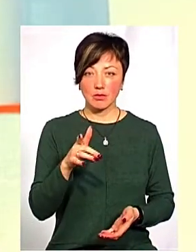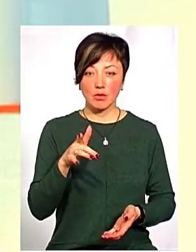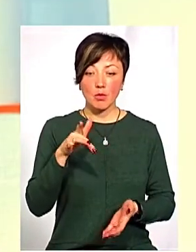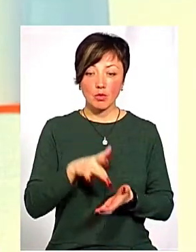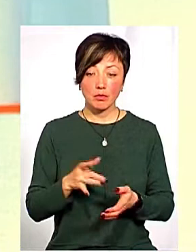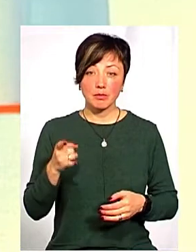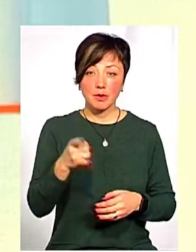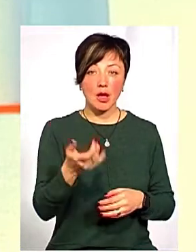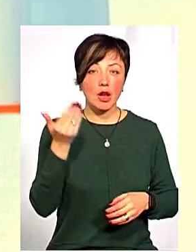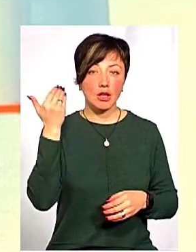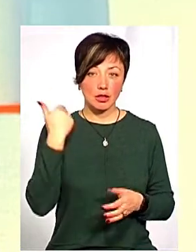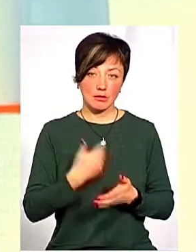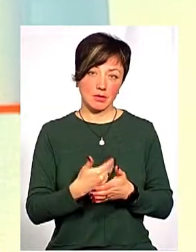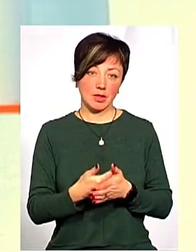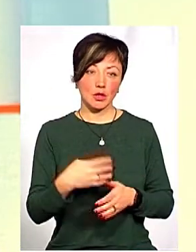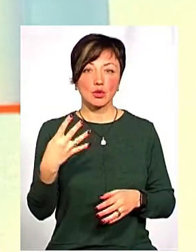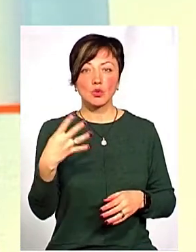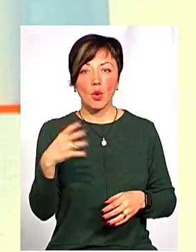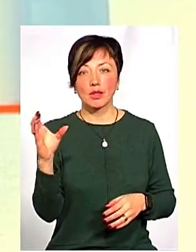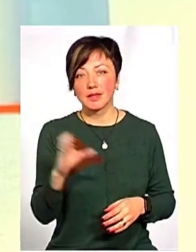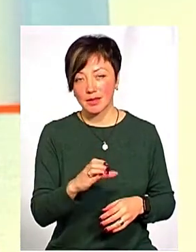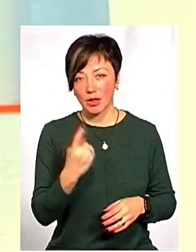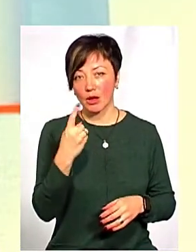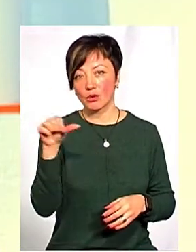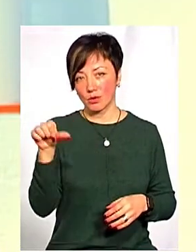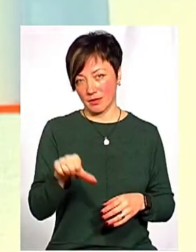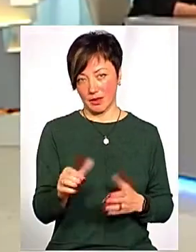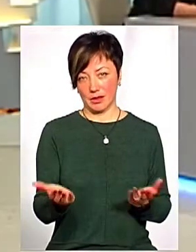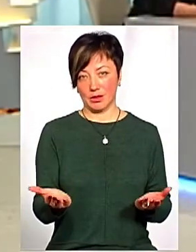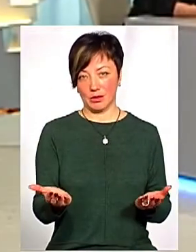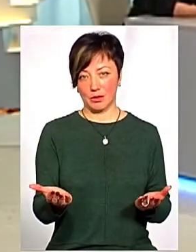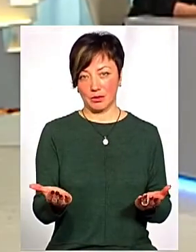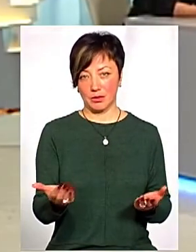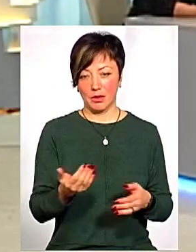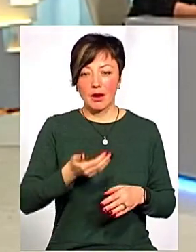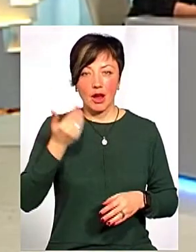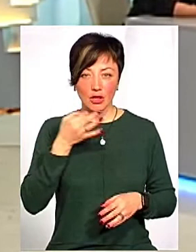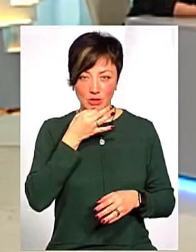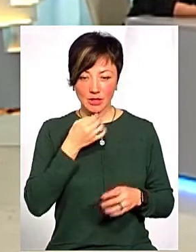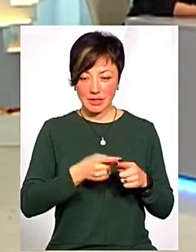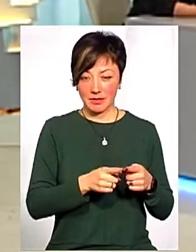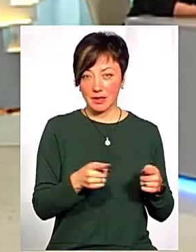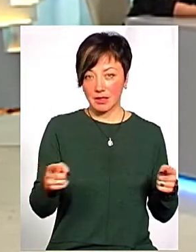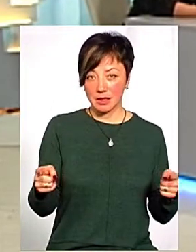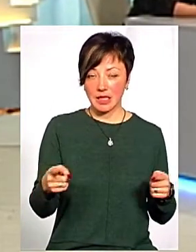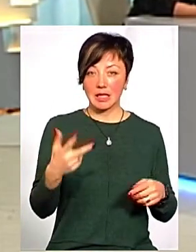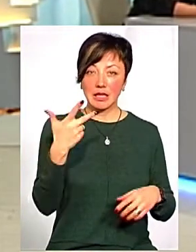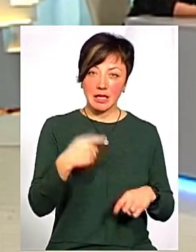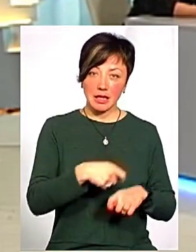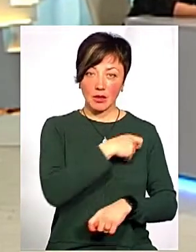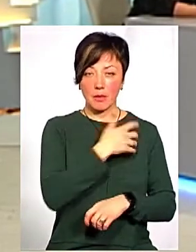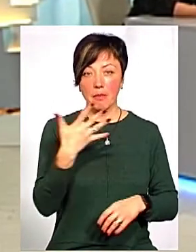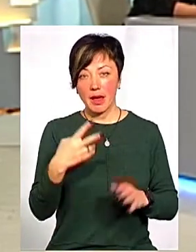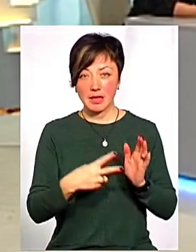призначення приїдете раніше ну, на 40 секунд, ну на хвилину максимум. Тому що цей відрізок шляху – це там 3